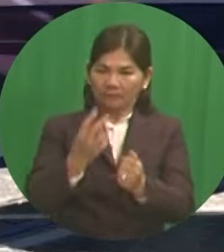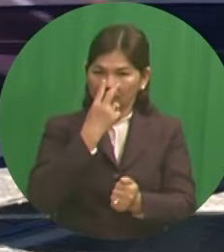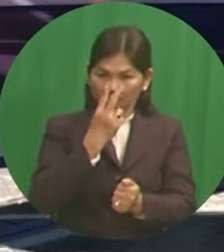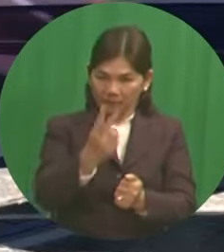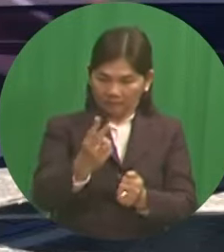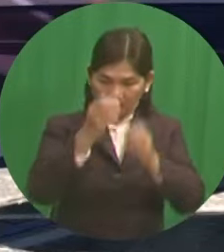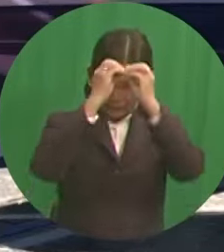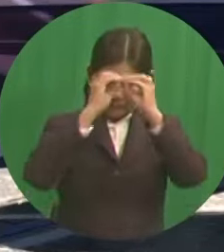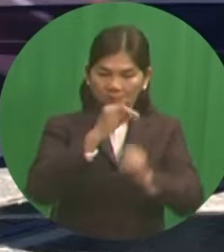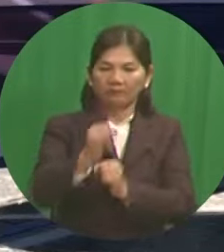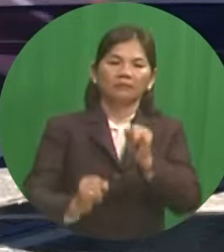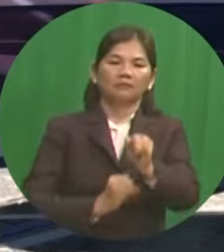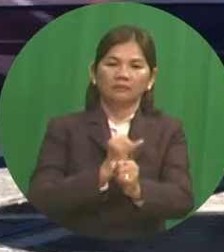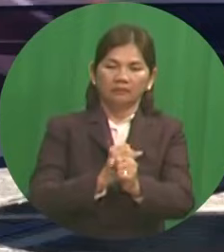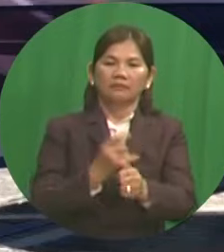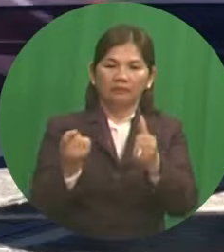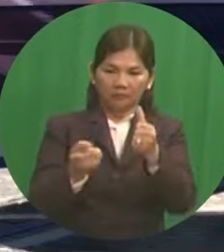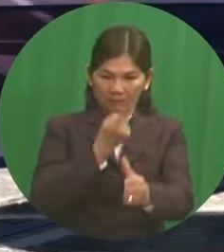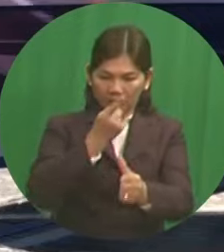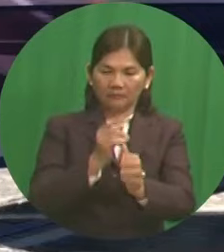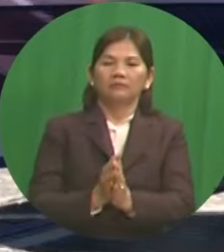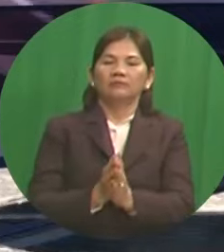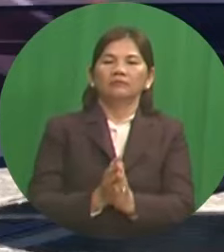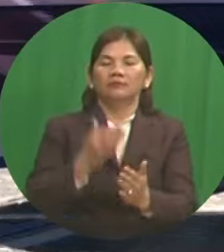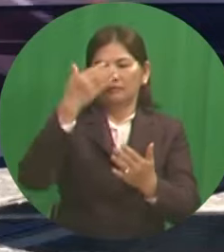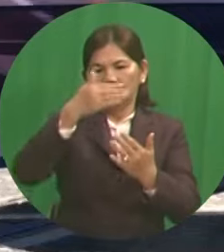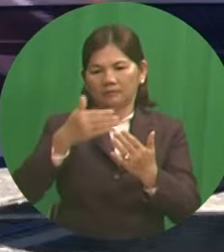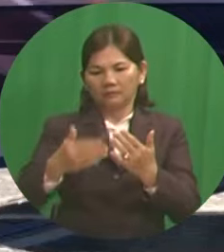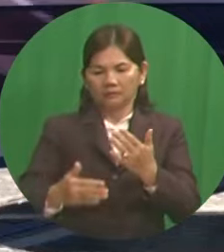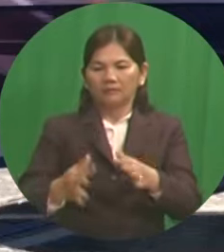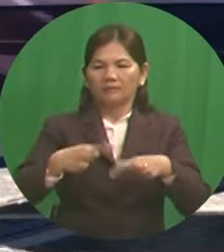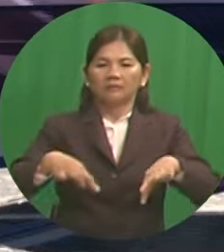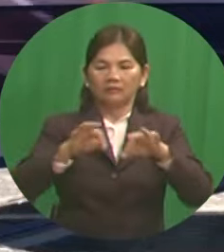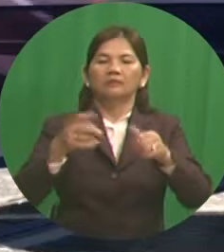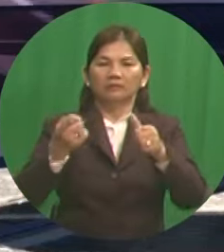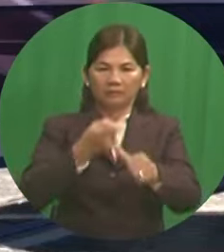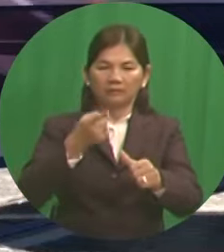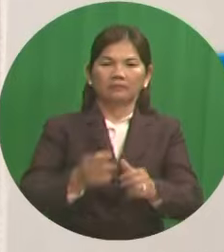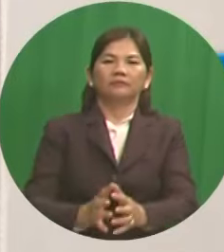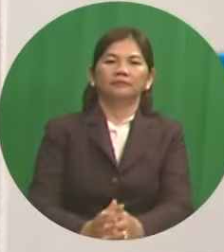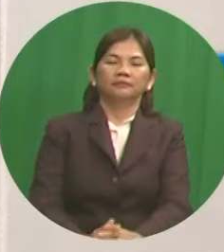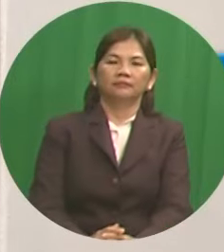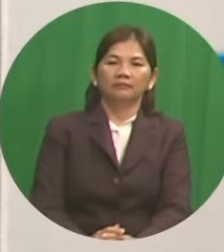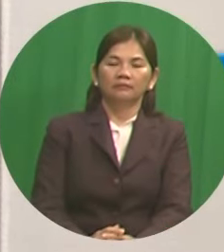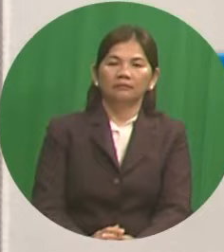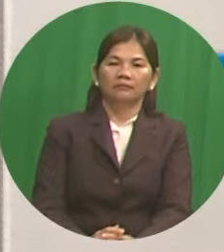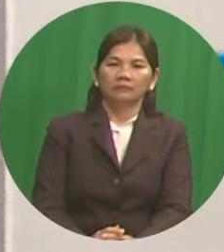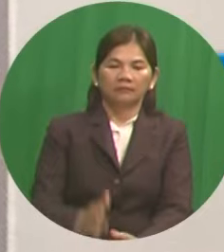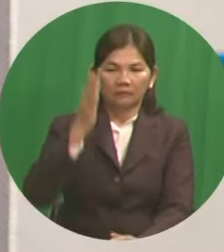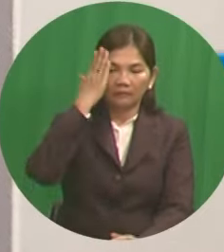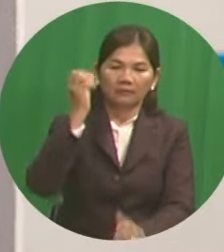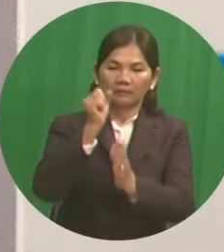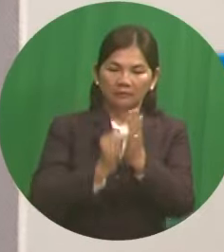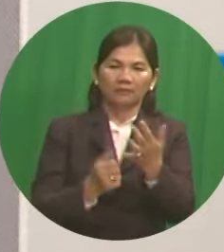ដានទស្សនាព័ត៌មានអន្តរជាតិមុននឹងចូលដល់ព័ត៌មានពិស្ដារសូមជួននឹងមេតិការព័ត៌មានសំខាន់សំខាន់ជាមុនសិនកូរ៉េខាង